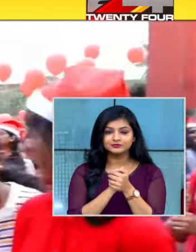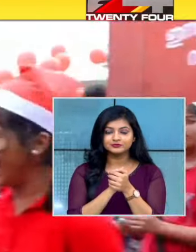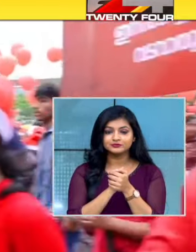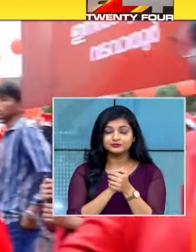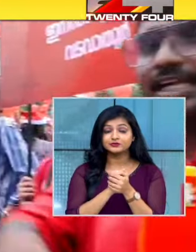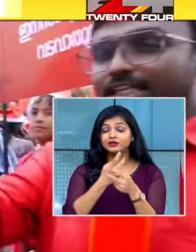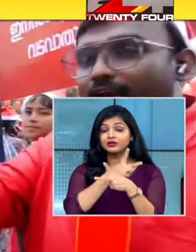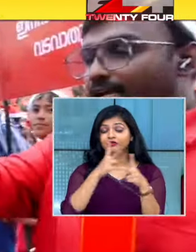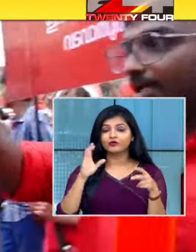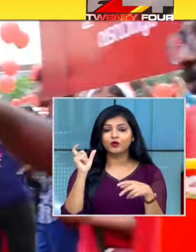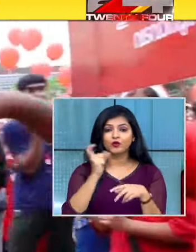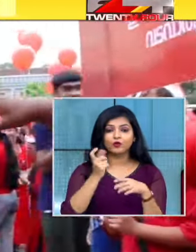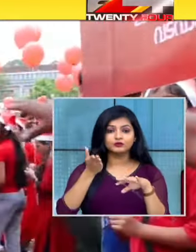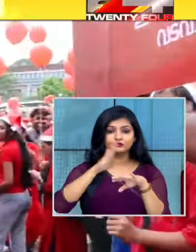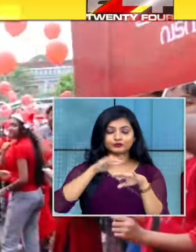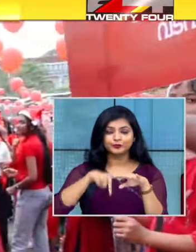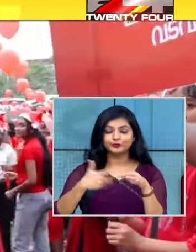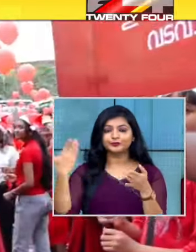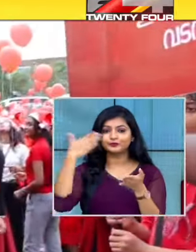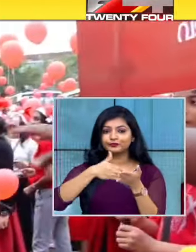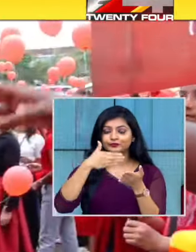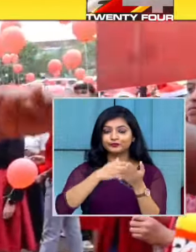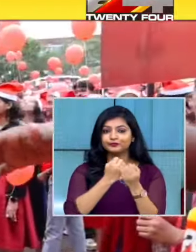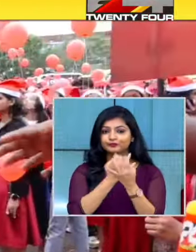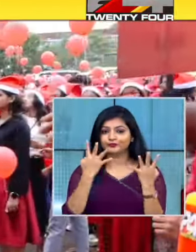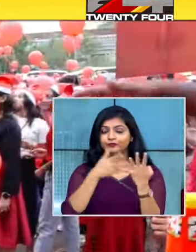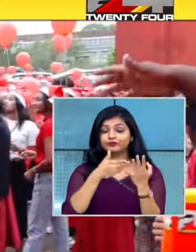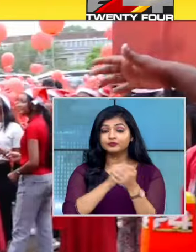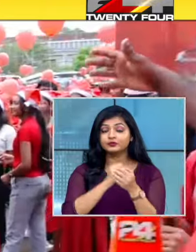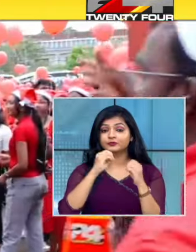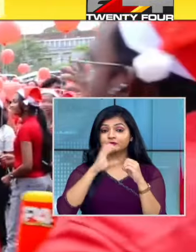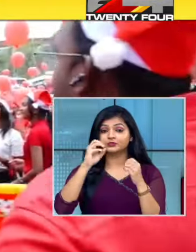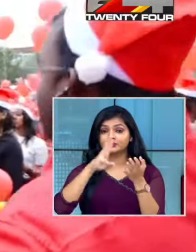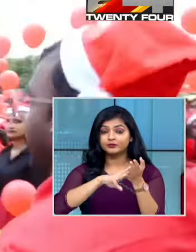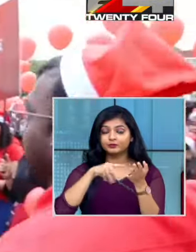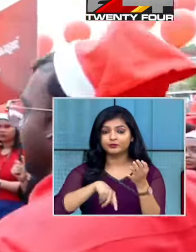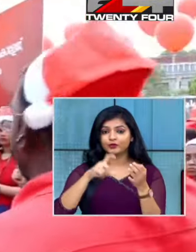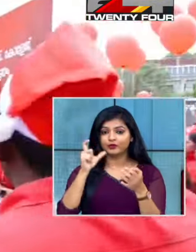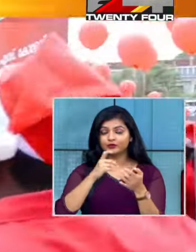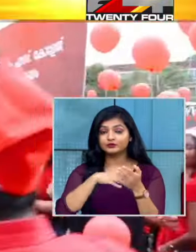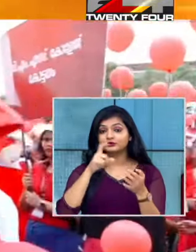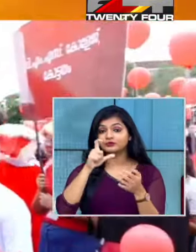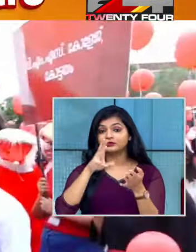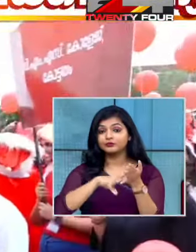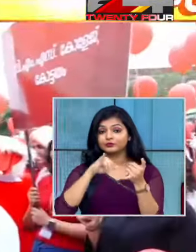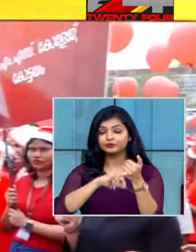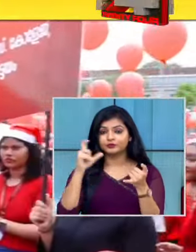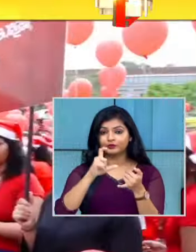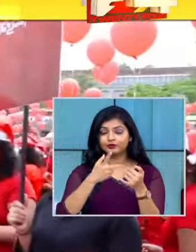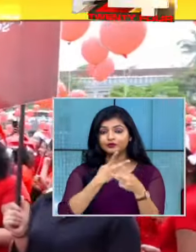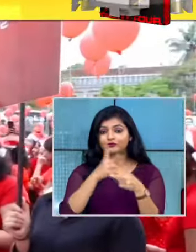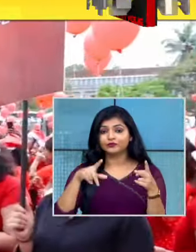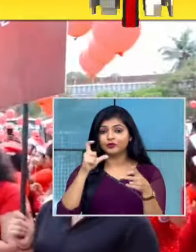എന്തായാലും വിവിധ കോളേജുകളാണ് ഇപ്പോൾ അണിനിരന്നിരിക്കുന്നത് ഈ റാലിയിൽ. BCM കോളേജ്, അതുപോലെ തന്നെ CMS കോളേജ്, അങ്ങനെ നിരവധി കോളേജുകളുണ്ട്.